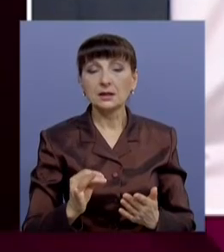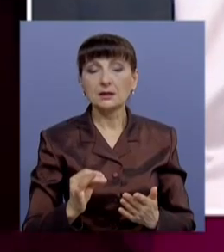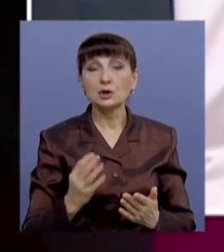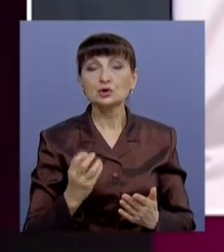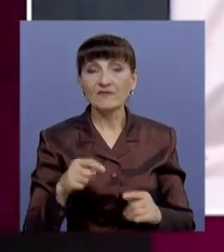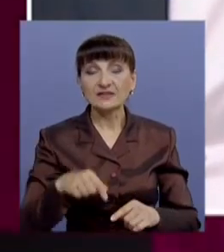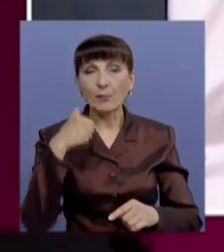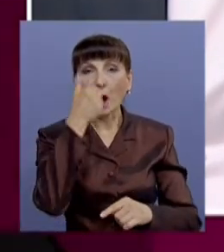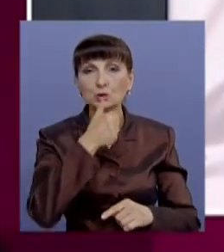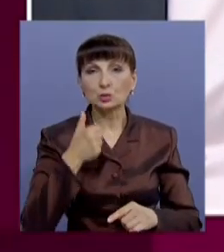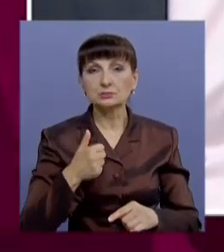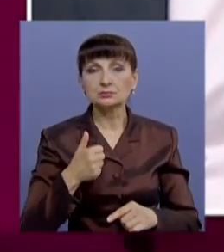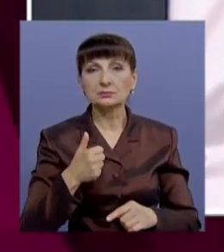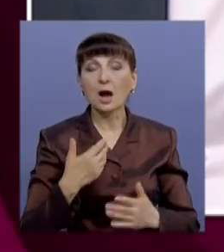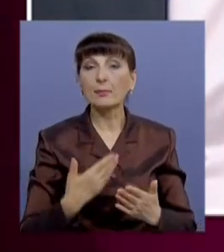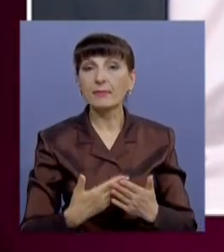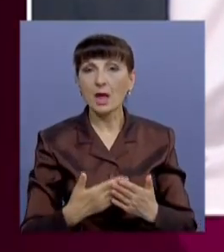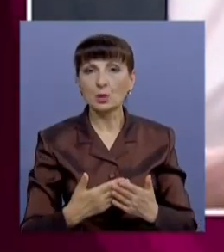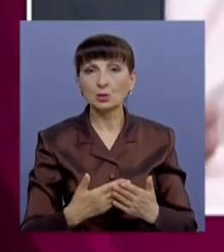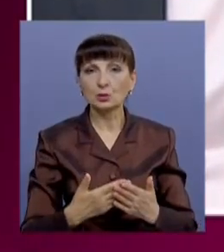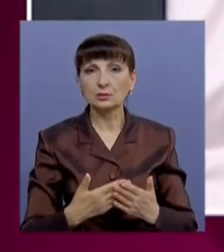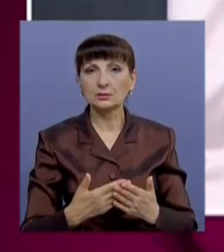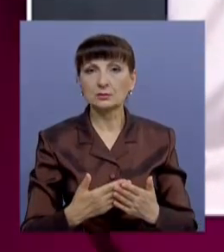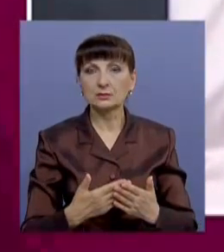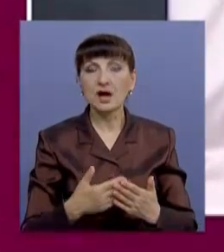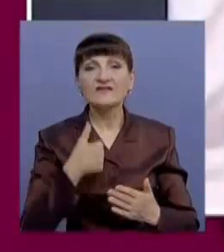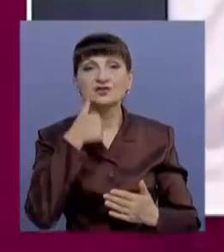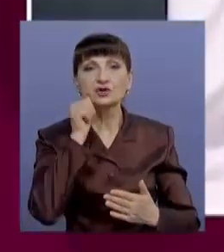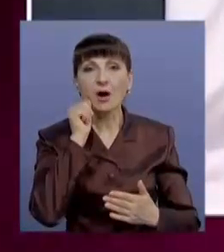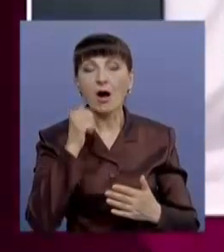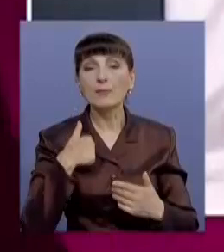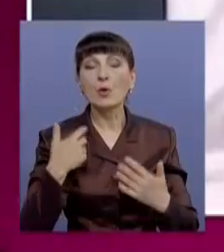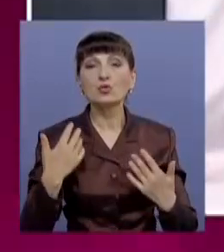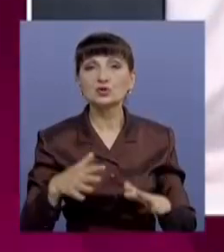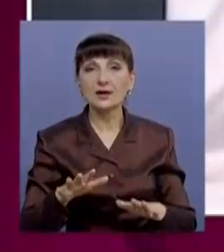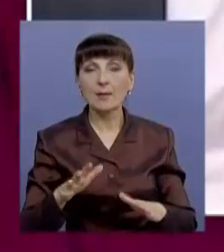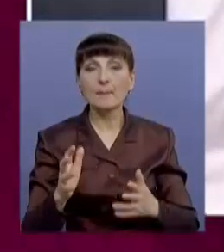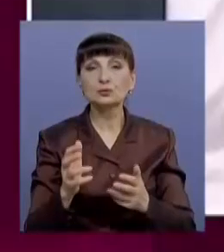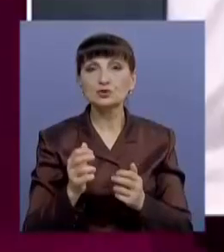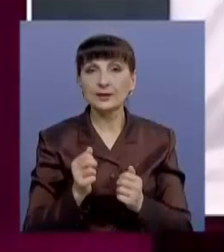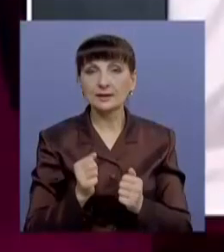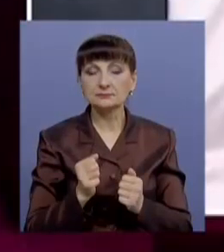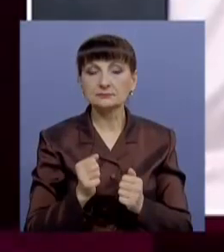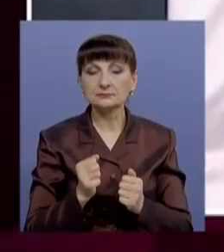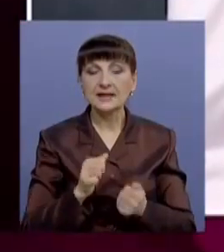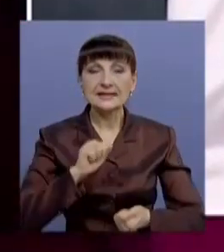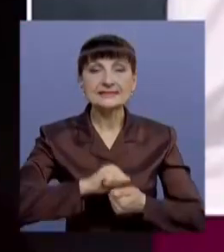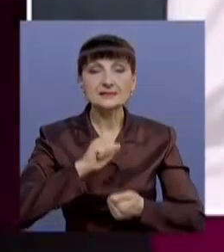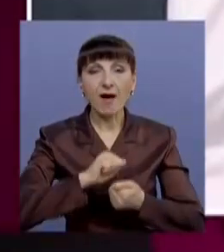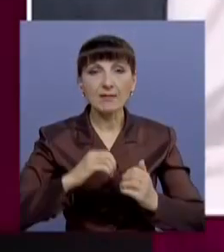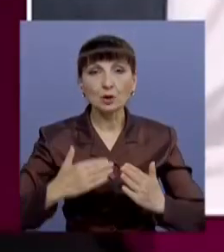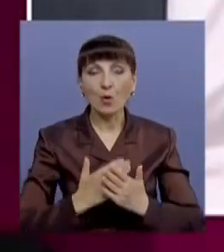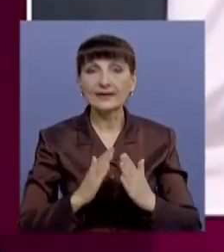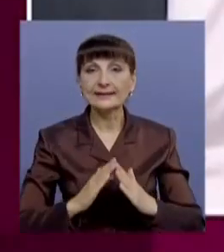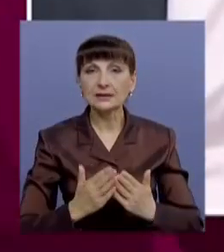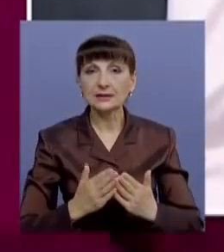Потом в этом году, к примеру, вчера буквально мы уже получили издание.